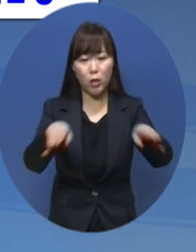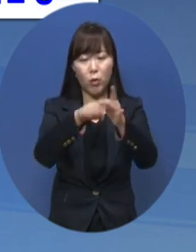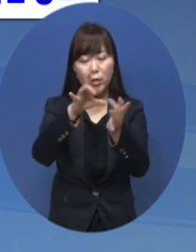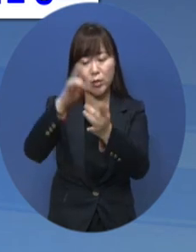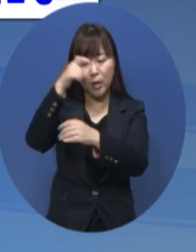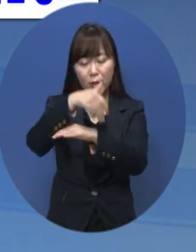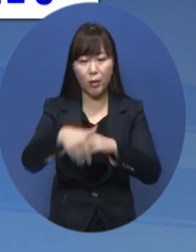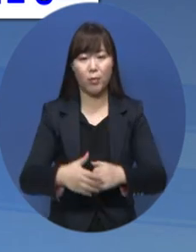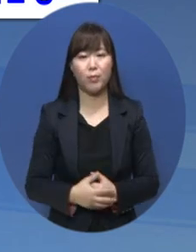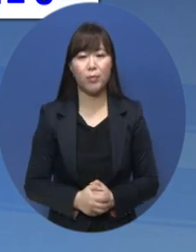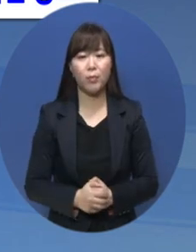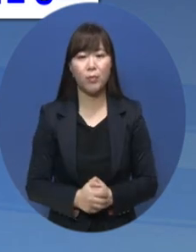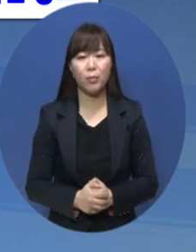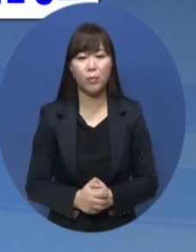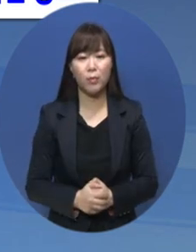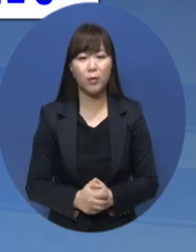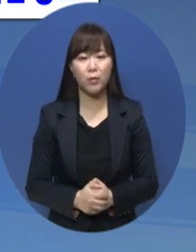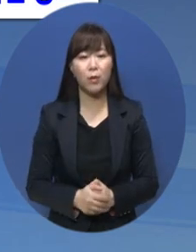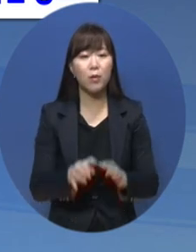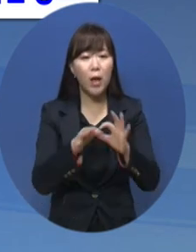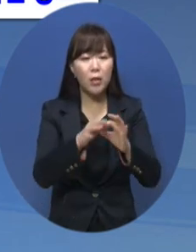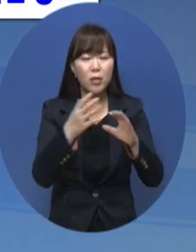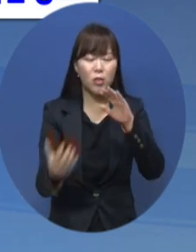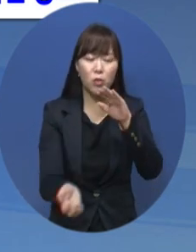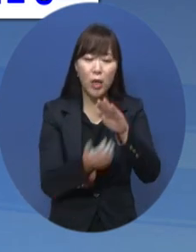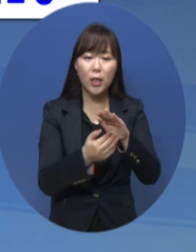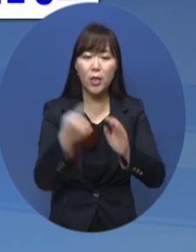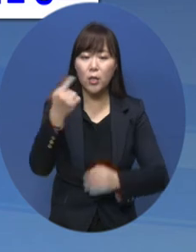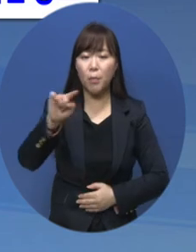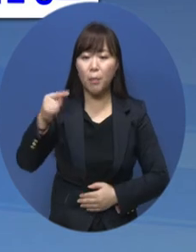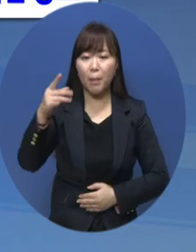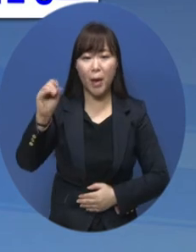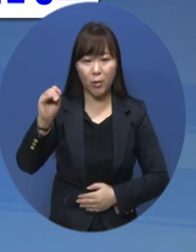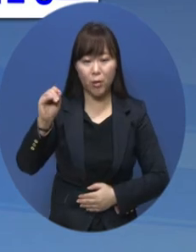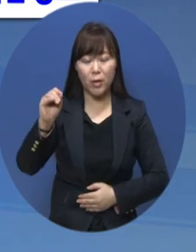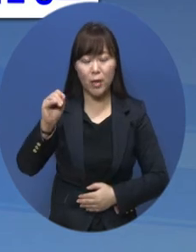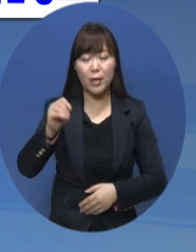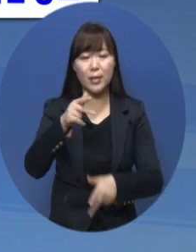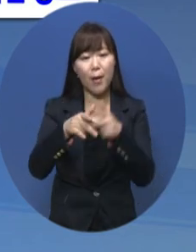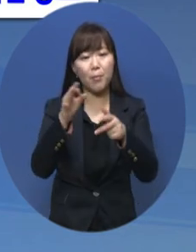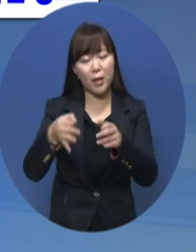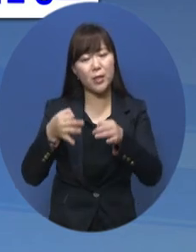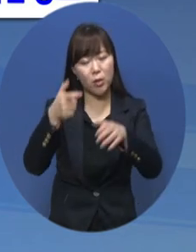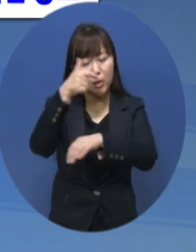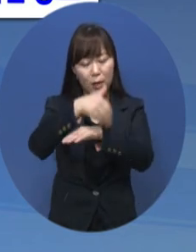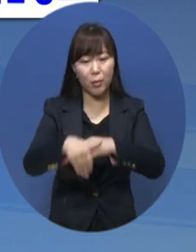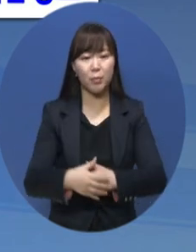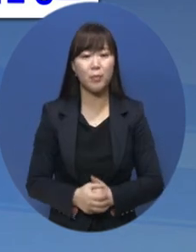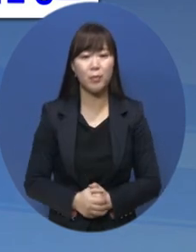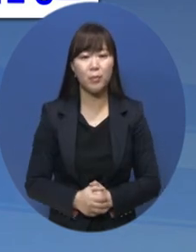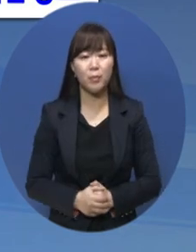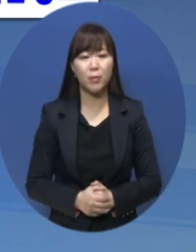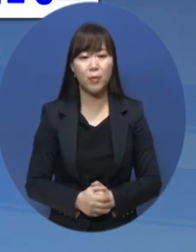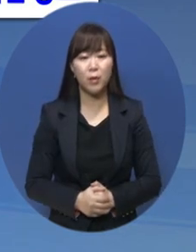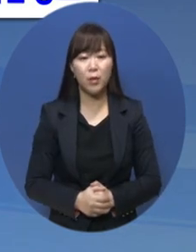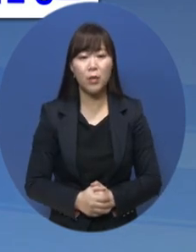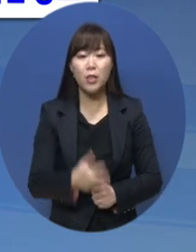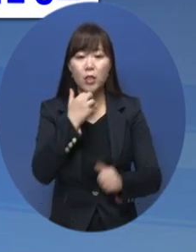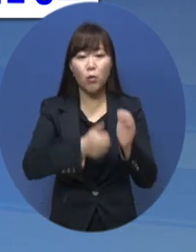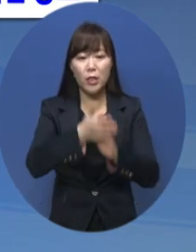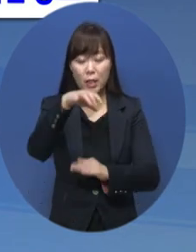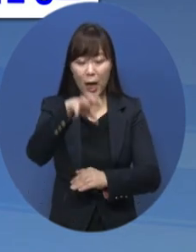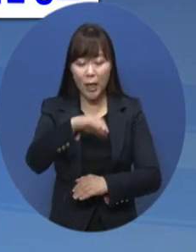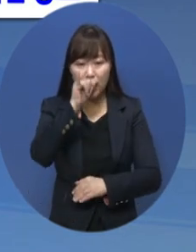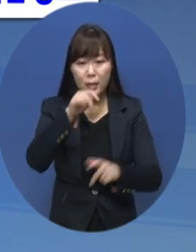예정입니다. 수행기관에는 최대 1,100만 원의 사업비가 지원됩니다. 공모 대상은 서울시